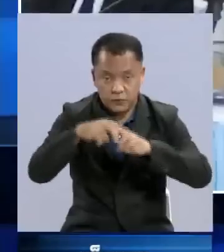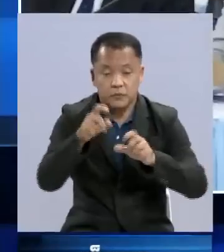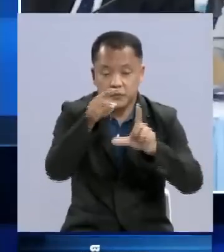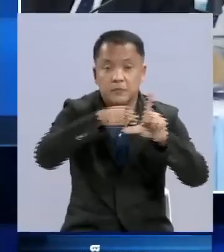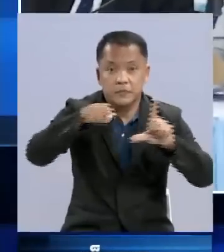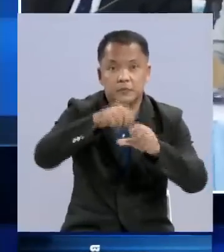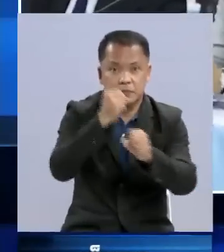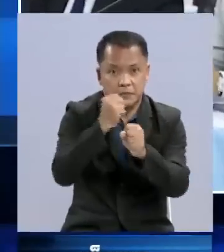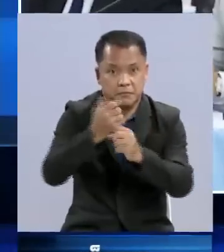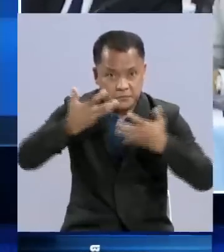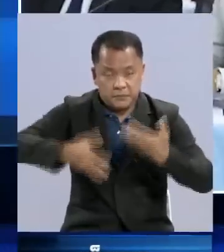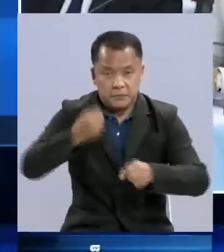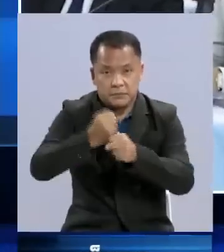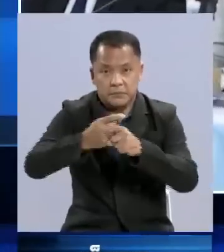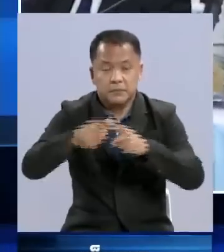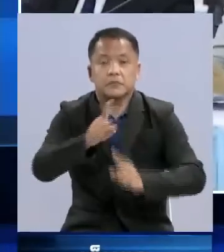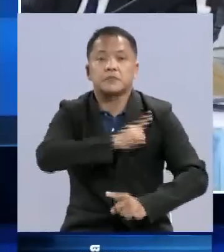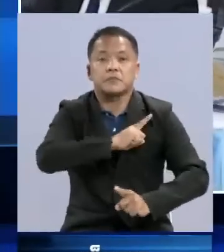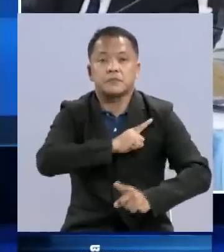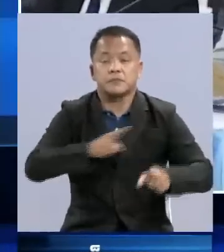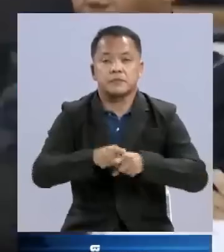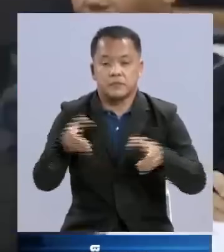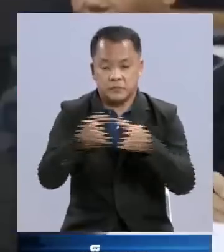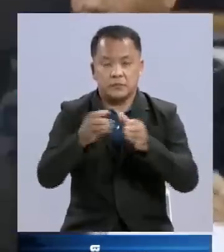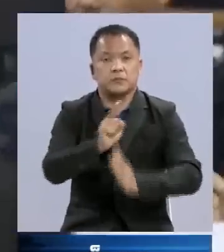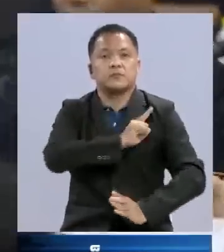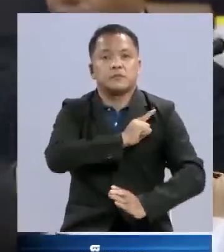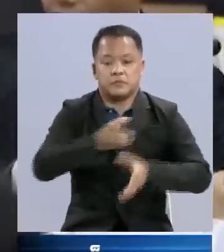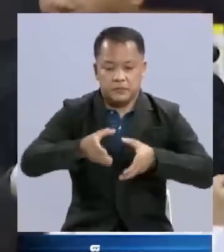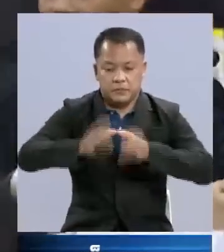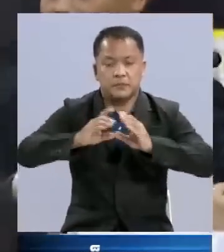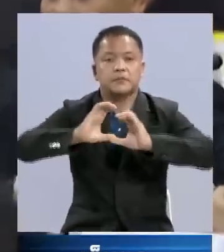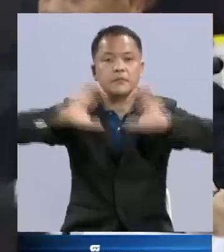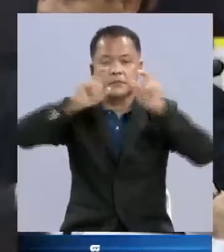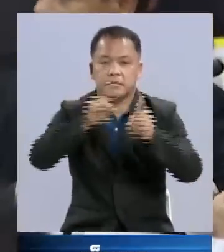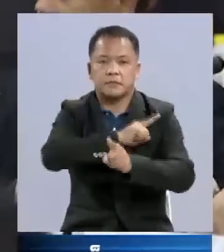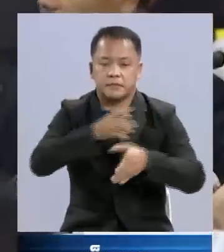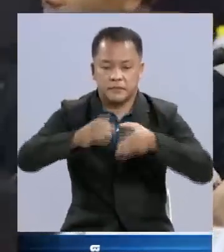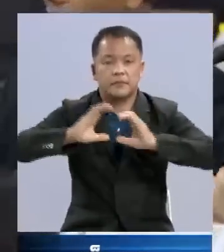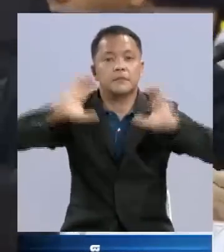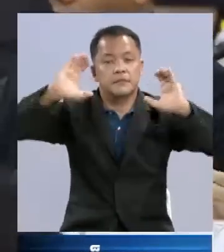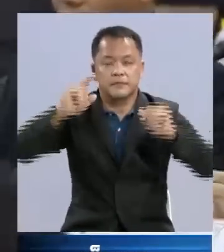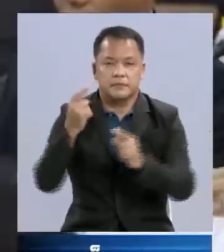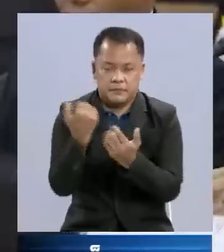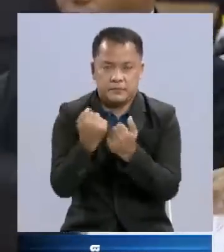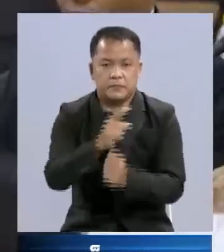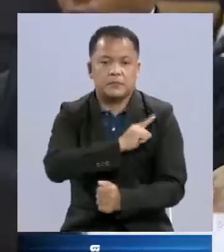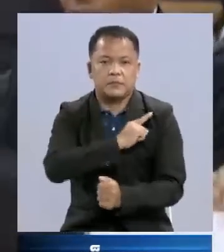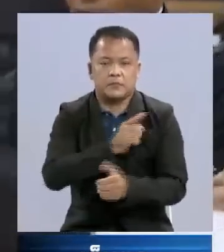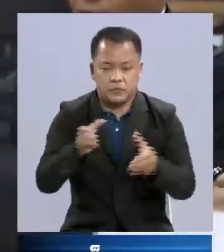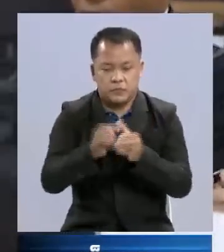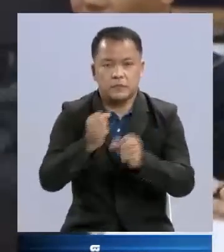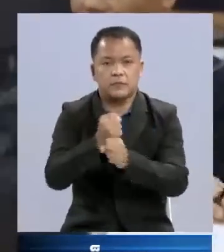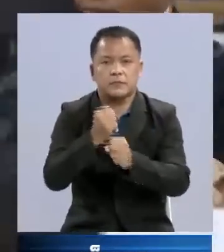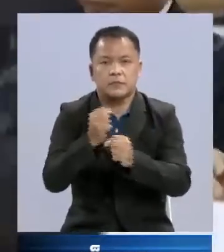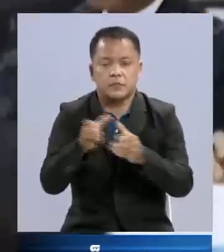ไกลก็ทำงานอย่างหนักนะฮะในฐานะที่เป็นพรรคแกนนำเพื่อที่จะนำไปสู่การจัดตั้งรัฐบาลรักษาสภาพการน